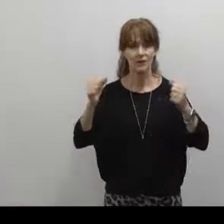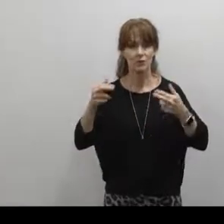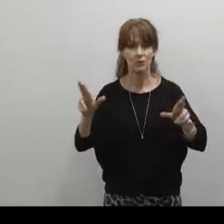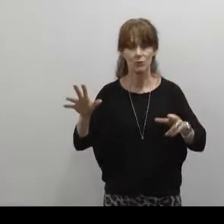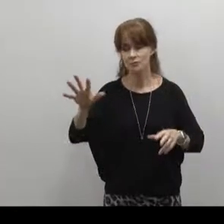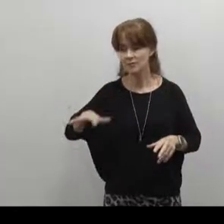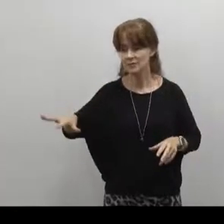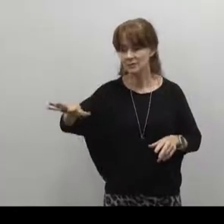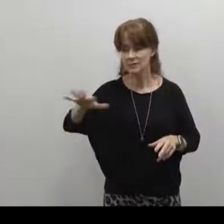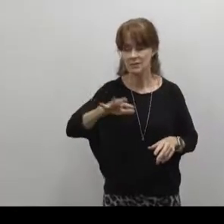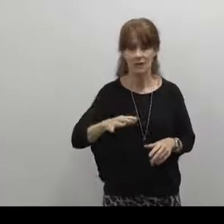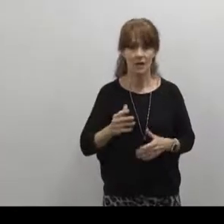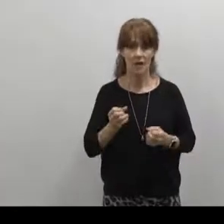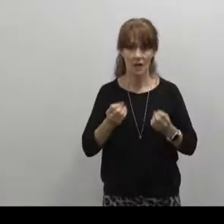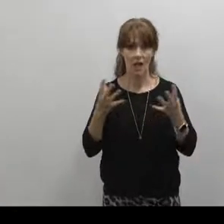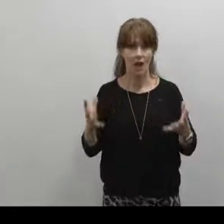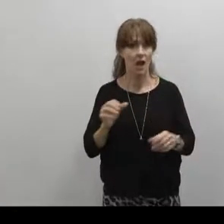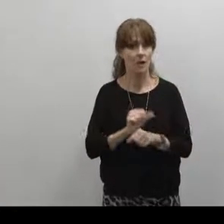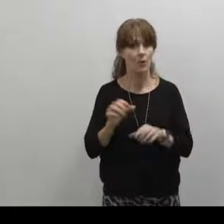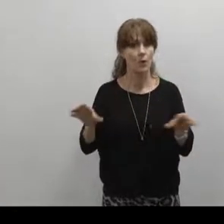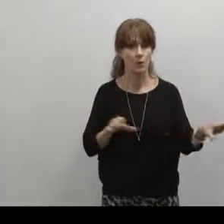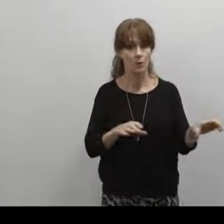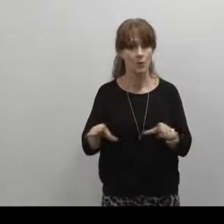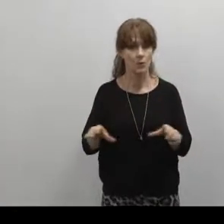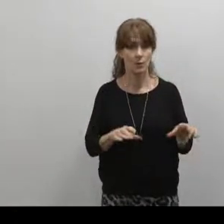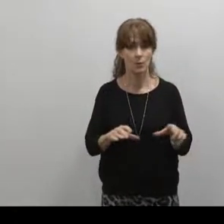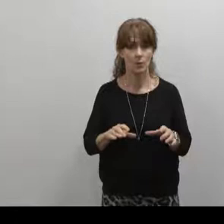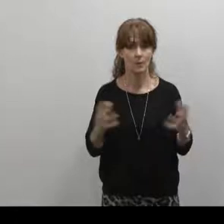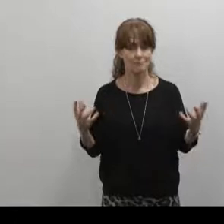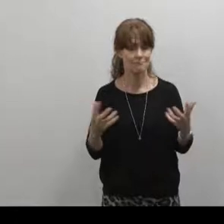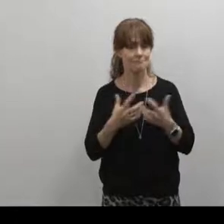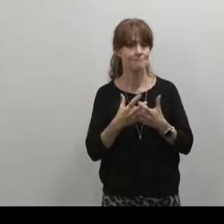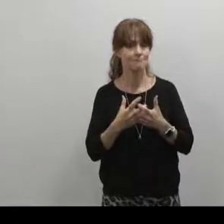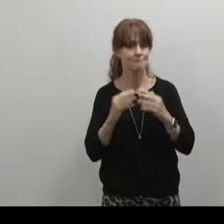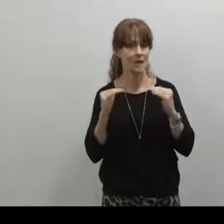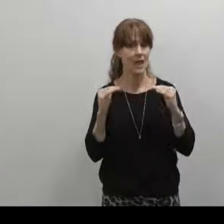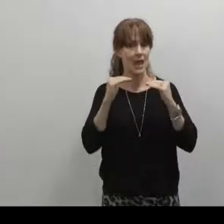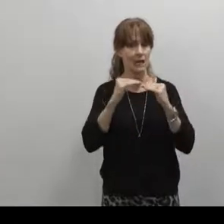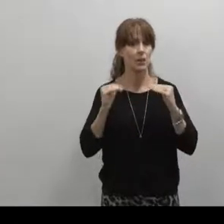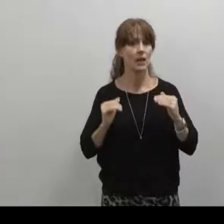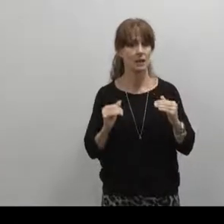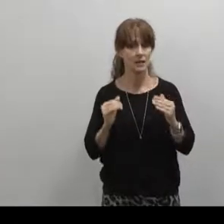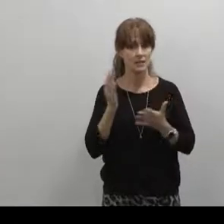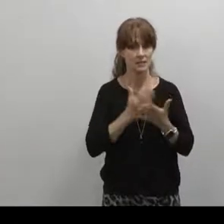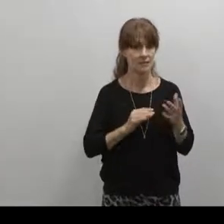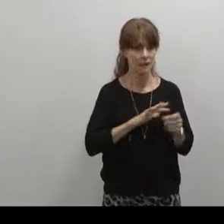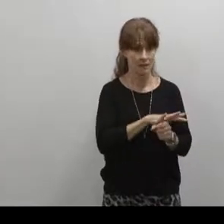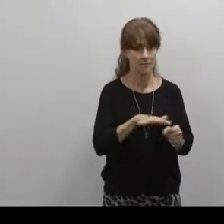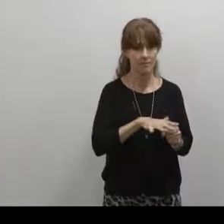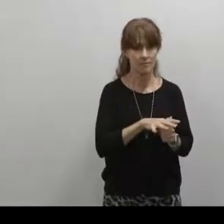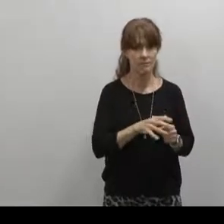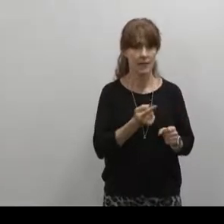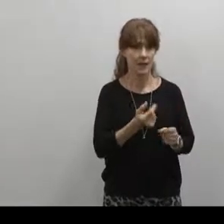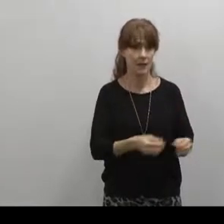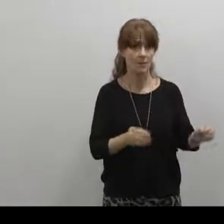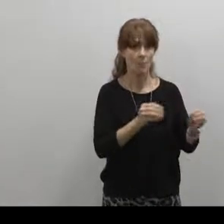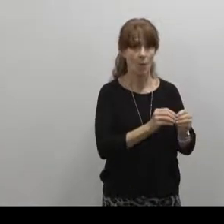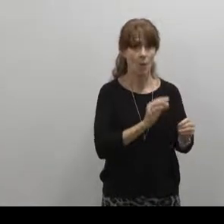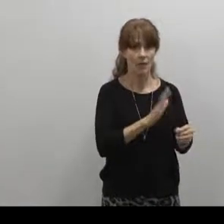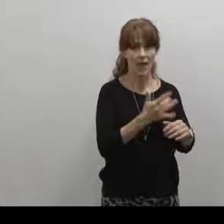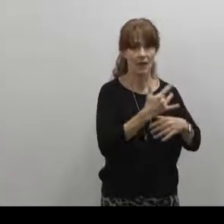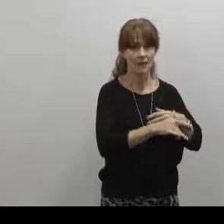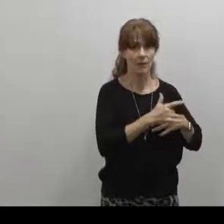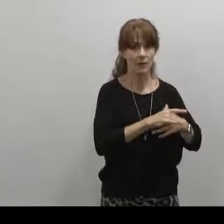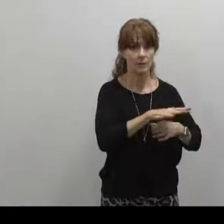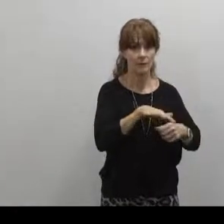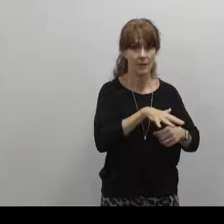sọc hiệp nâng xâm bạc tía vì mình có lại anh khai dân tra thơ mấy ở đâm bay ai thơ ai xa phép khá nhiệt bản rộ khơi nâng rộ chơi